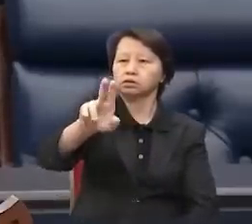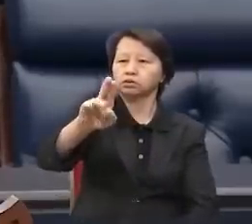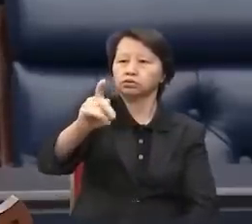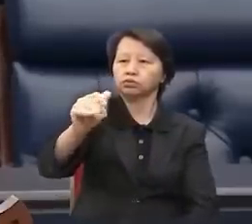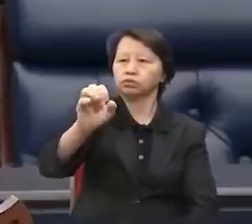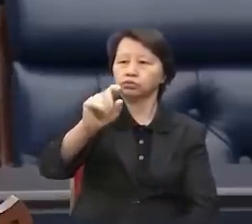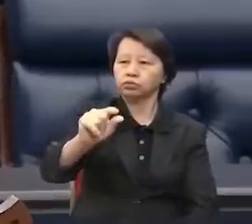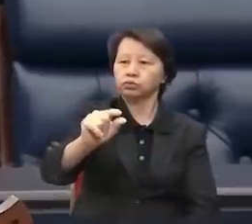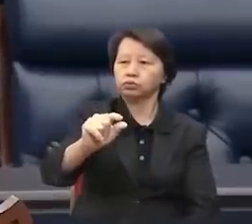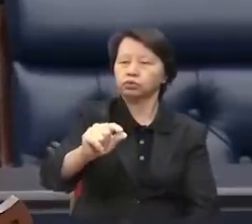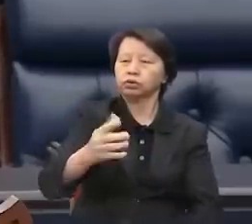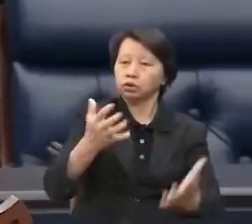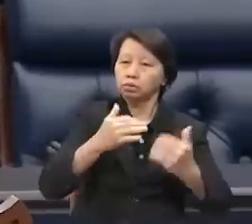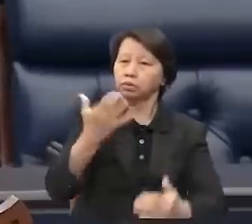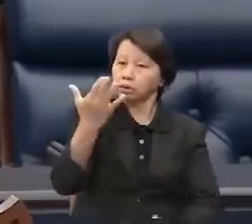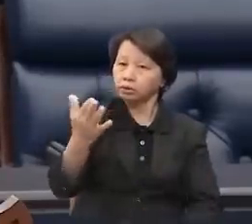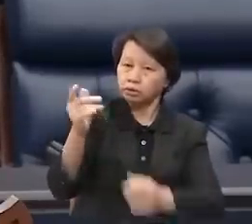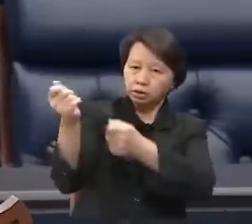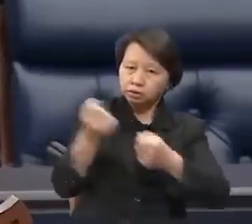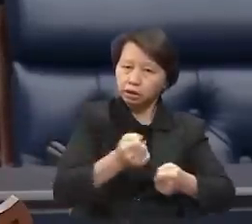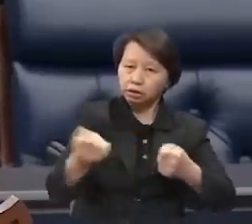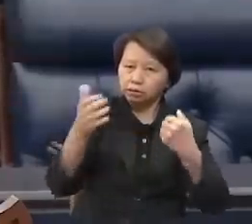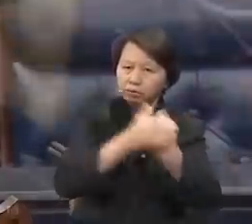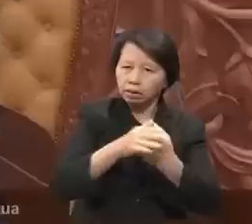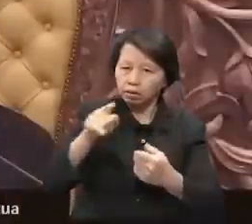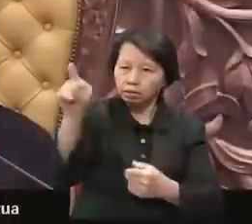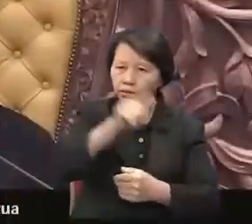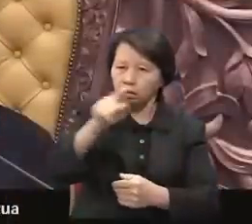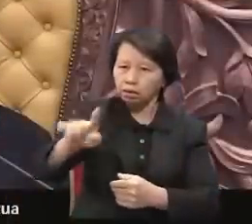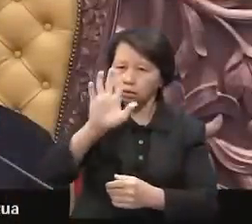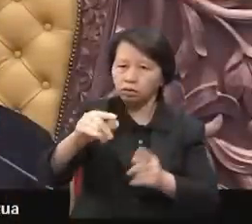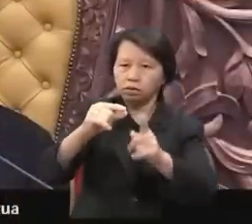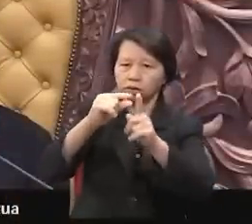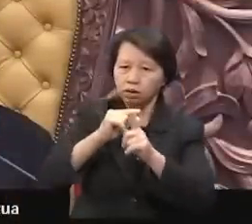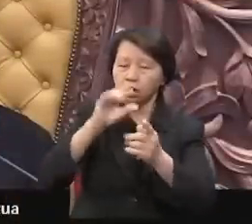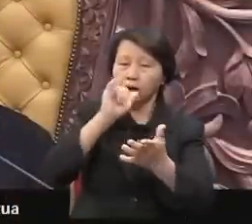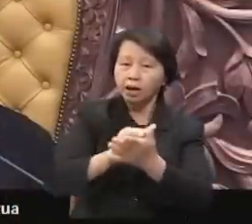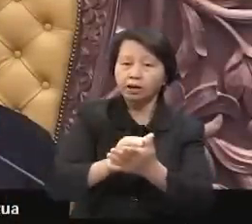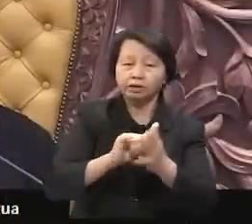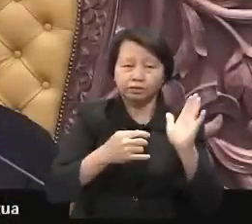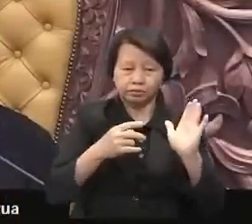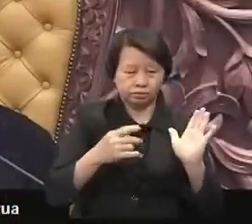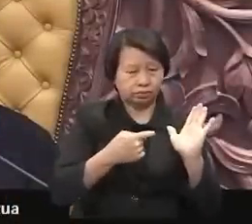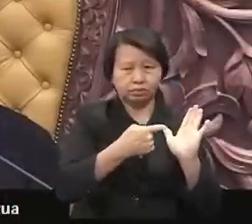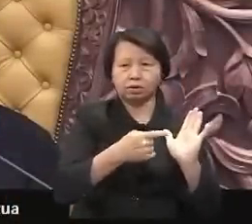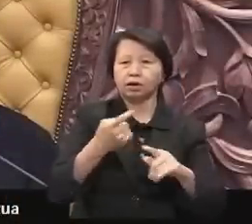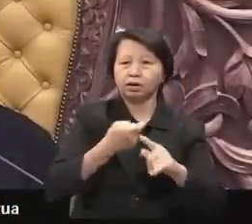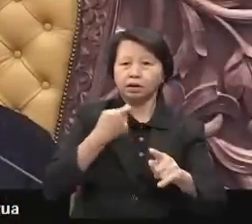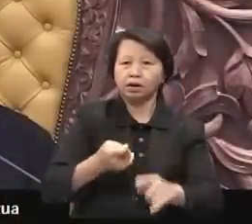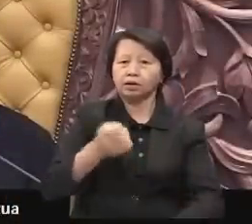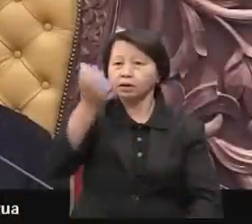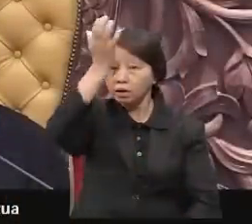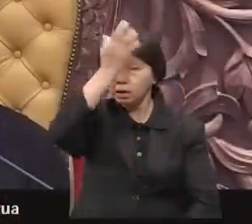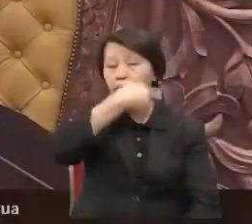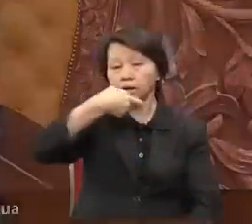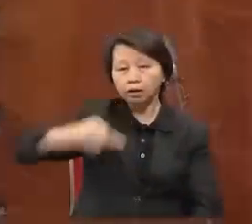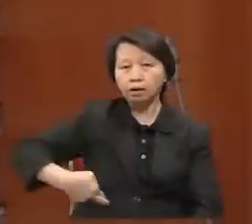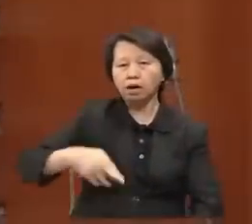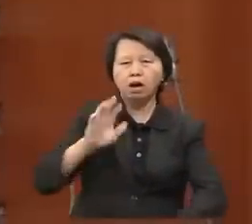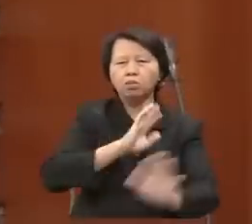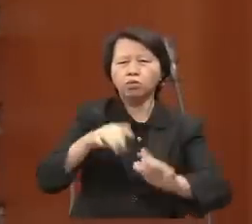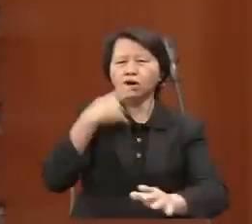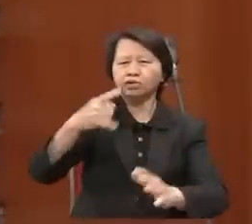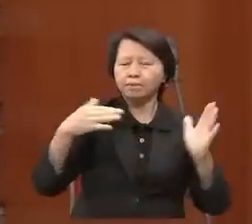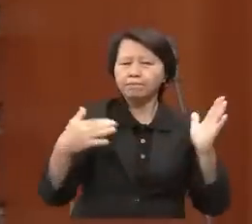Saya minta Kubang Krian tarik balik kenyataan itu. Itu adalah titah tuanku. Tarik balik, mohon maaf. Tak ada siapa